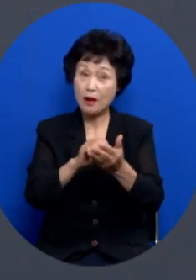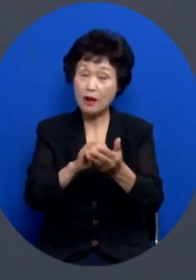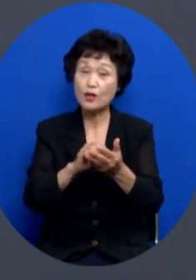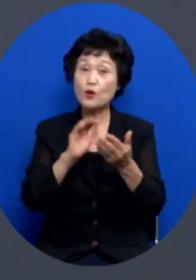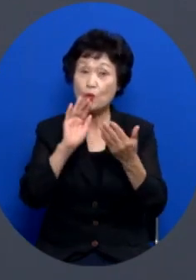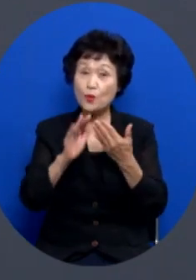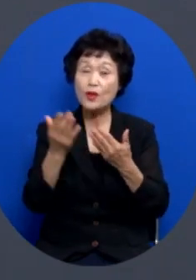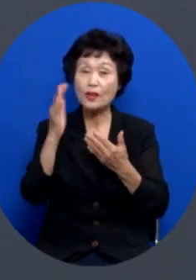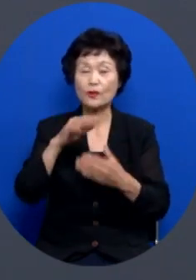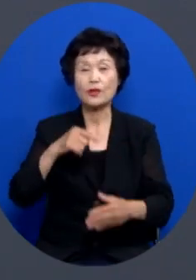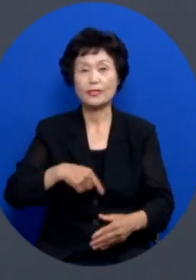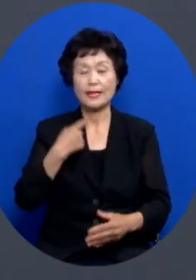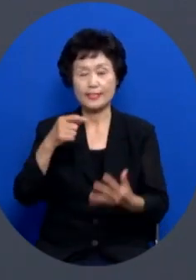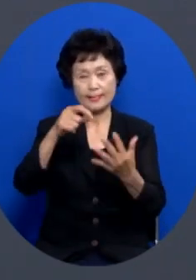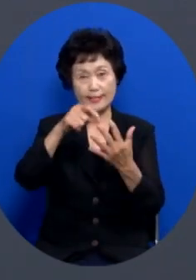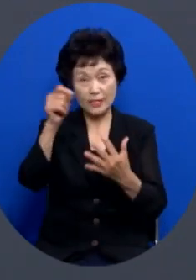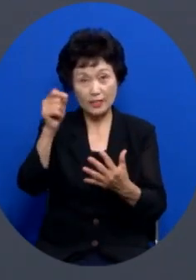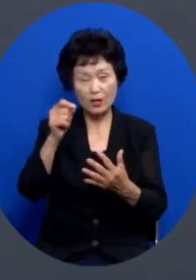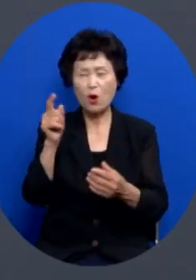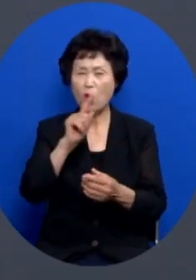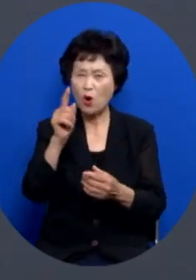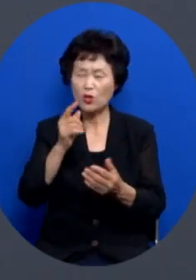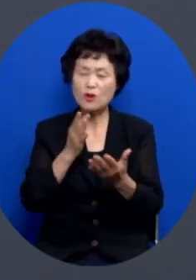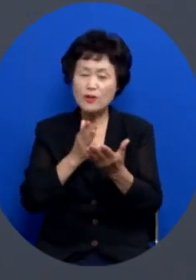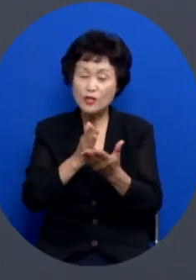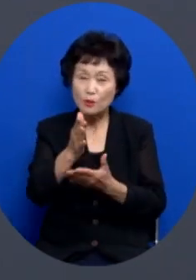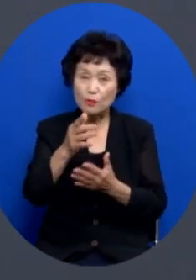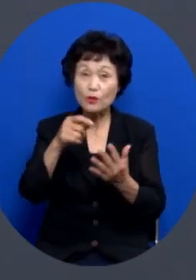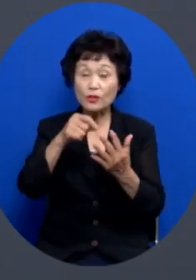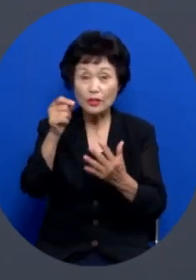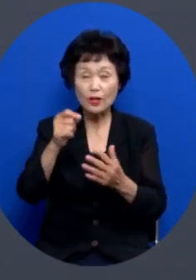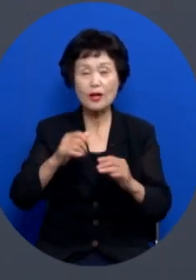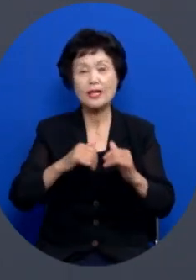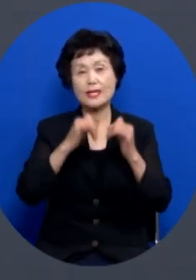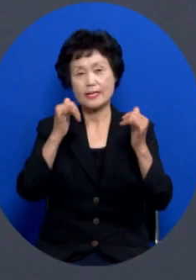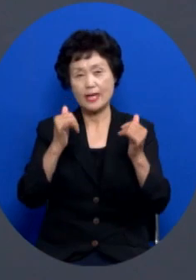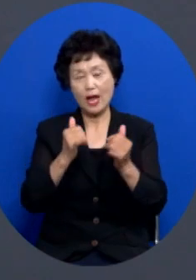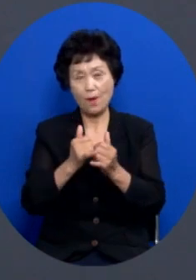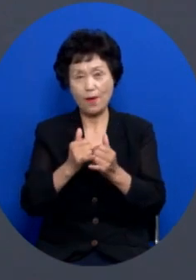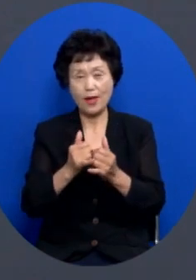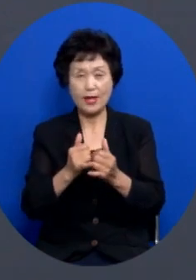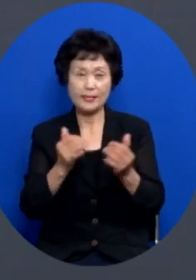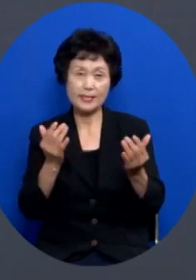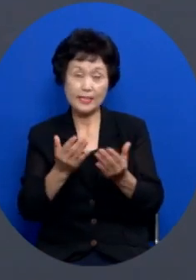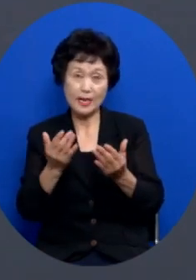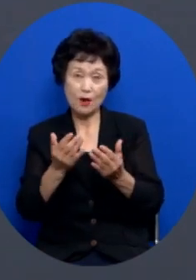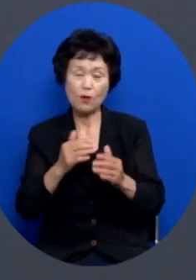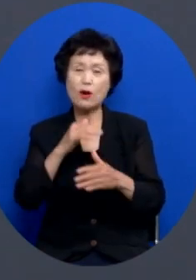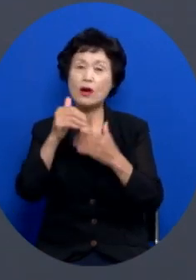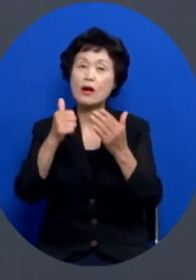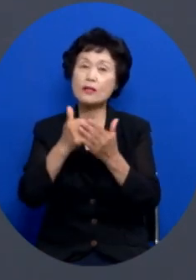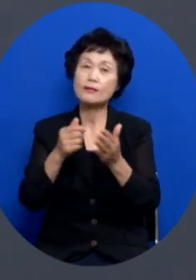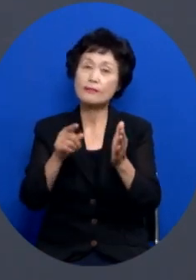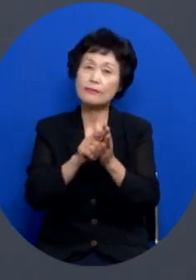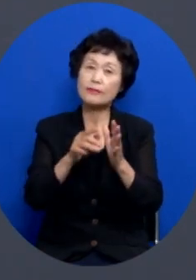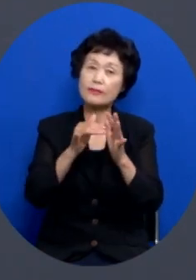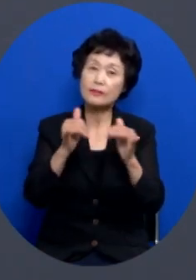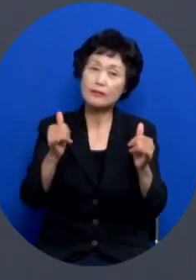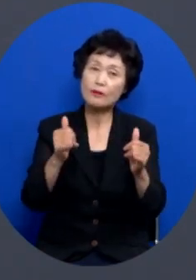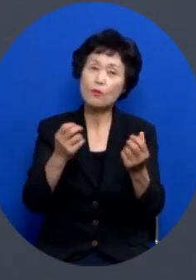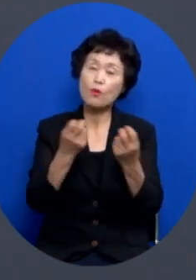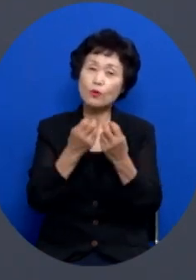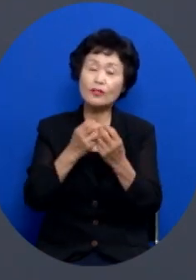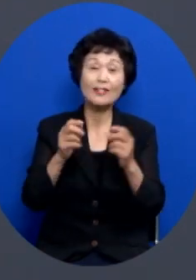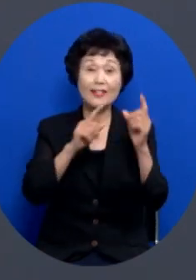선택해서 내가 어떠한 과목을 전공을 통해서 사회에 기여하고 하나님을 믿는 사람으로 살아가야 되는지에 대한 목적과 목표를